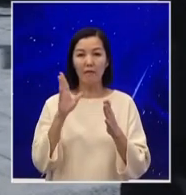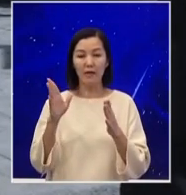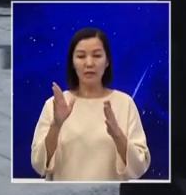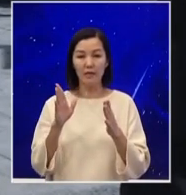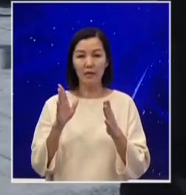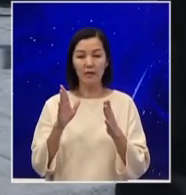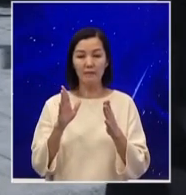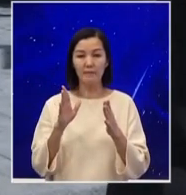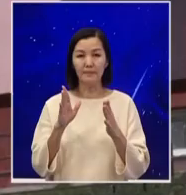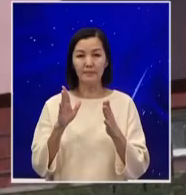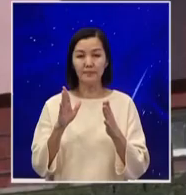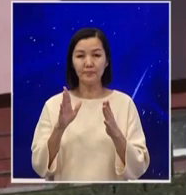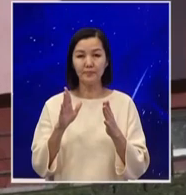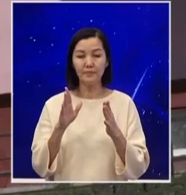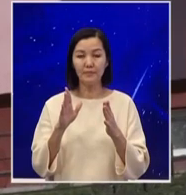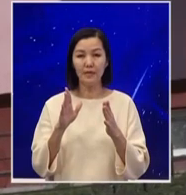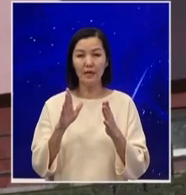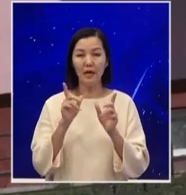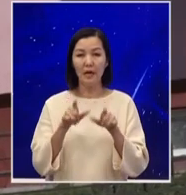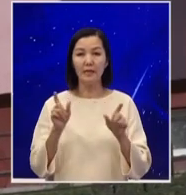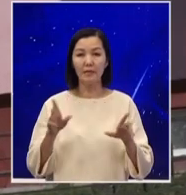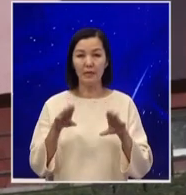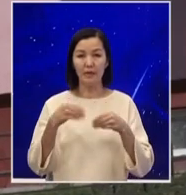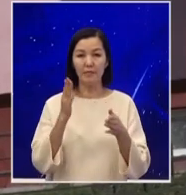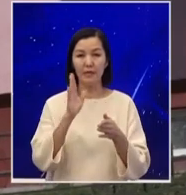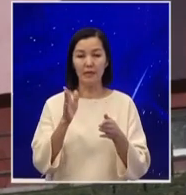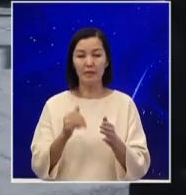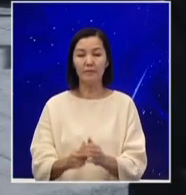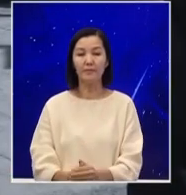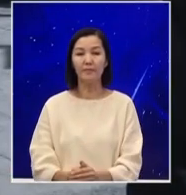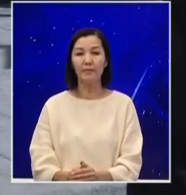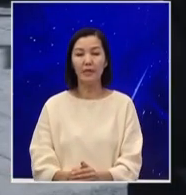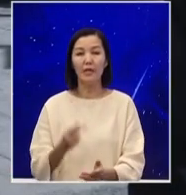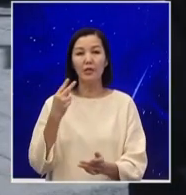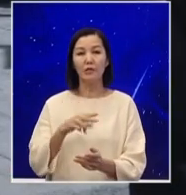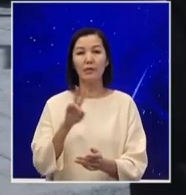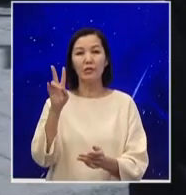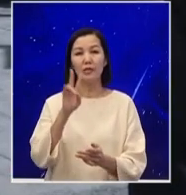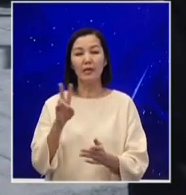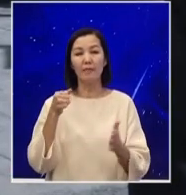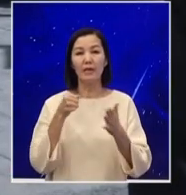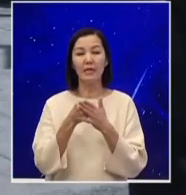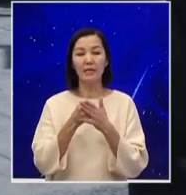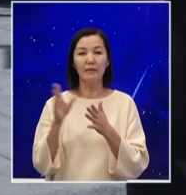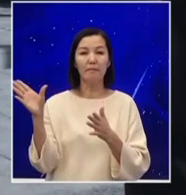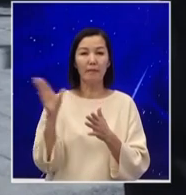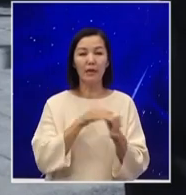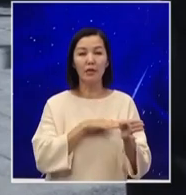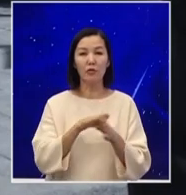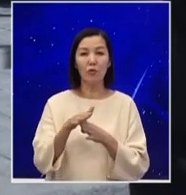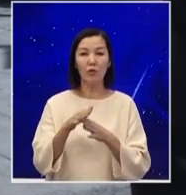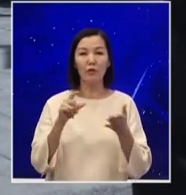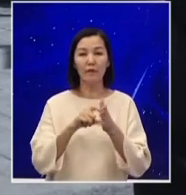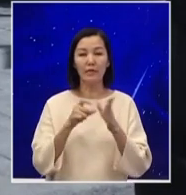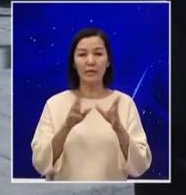мынау пәтерге мұқтаж азаматтарға, тұрғындарға берейін деп отыр. Біз 20 ноябрьге дейін, қарашаға дейін бүкіл осы